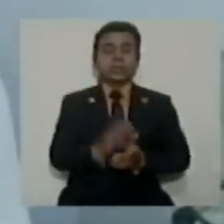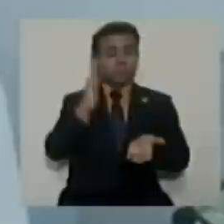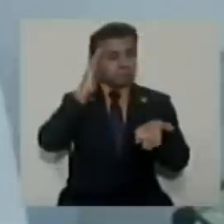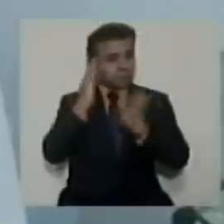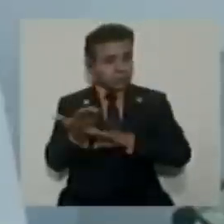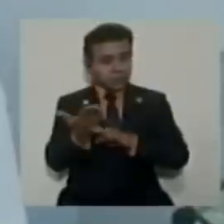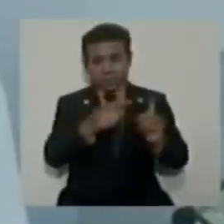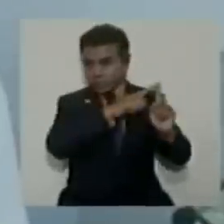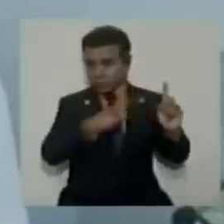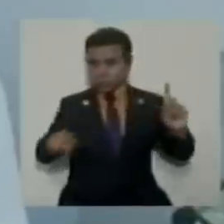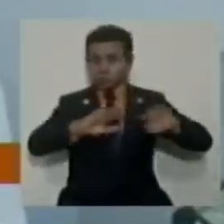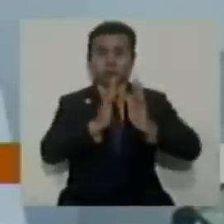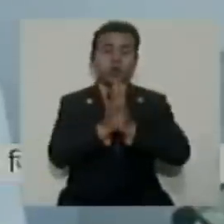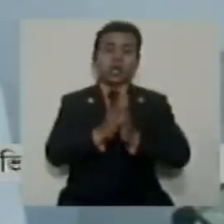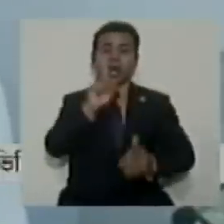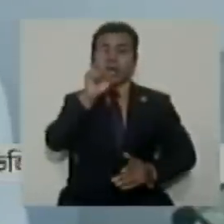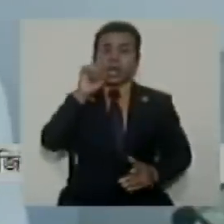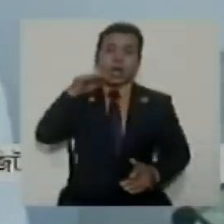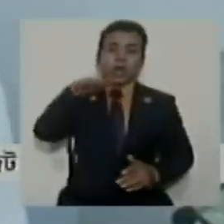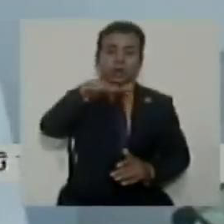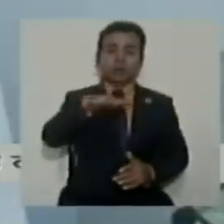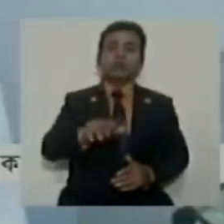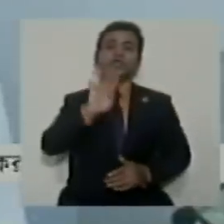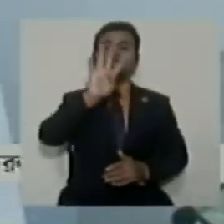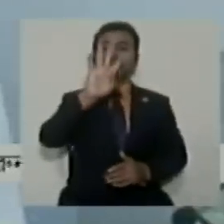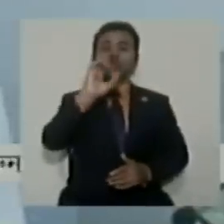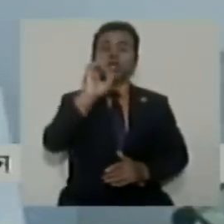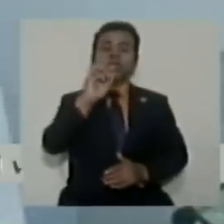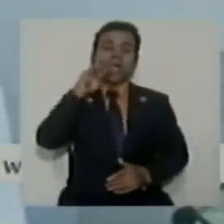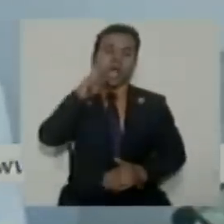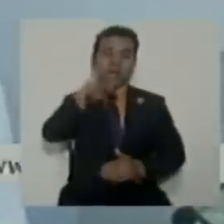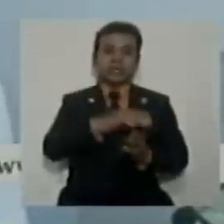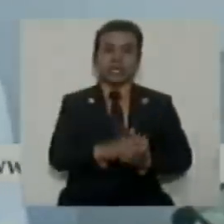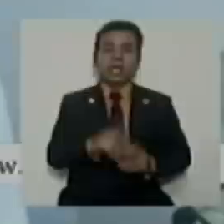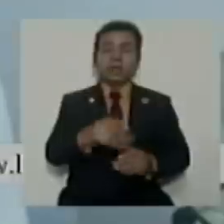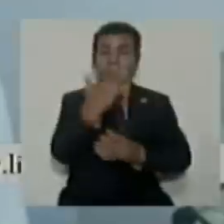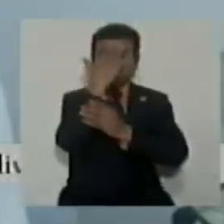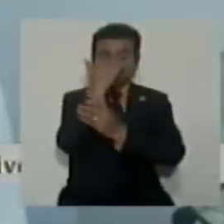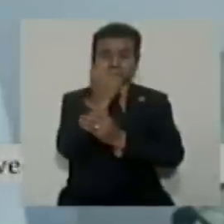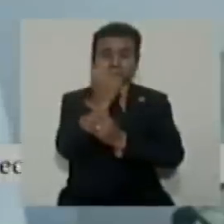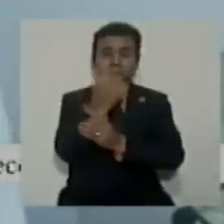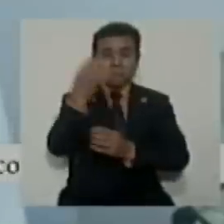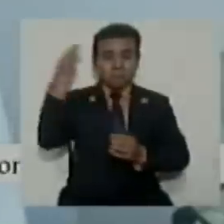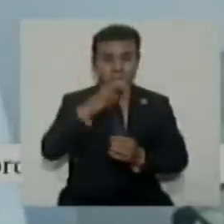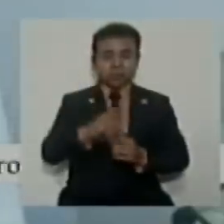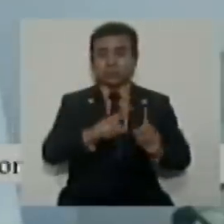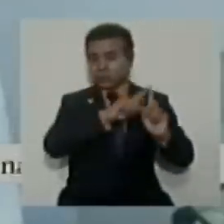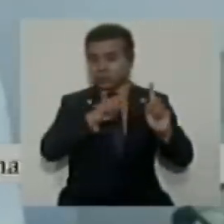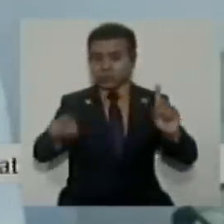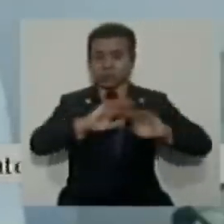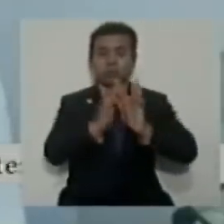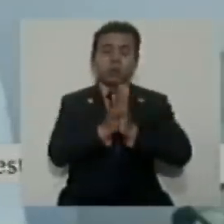আক্রান্ত হয়েছে প্রায় ২১৫ লক্ষ মানুষ। আসার কথা হলো স্পেন এবং